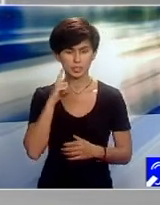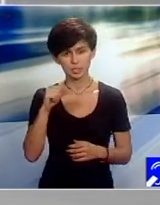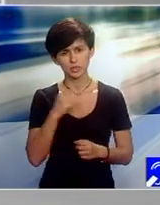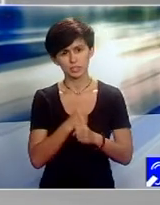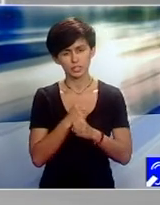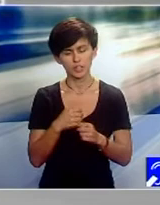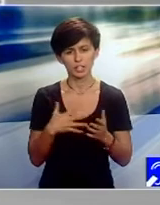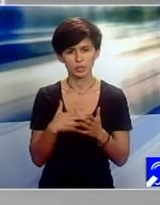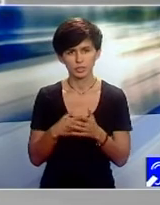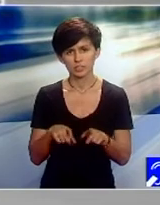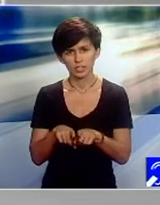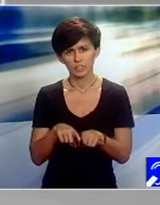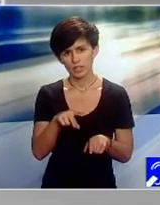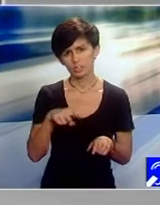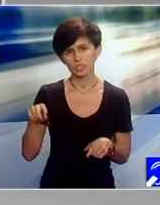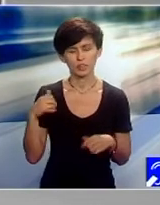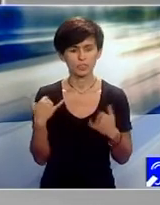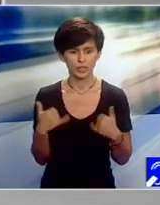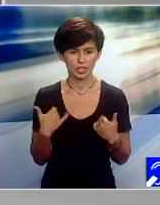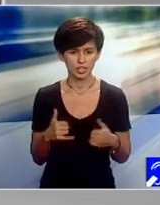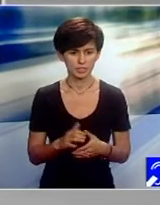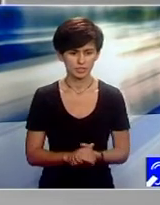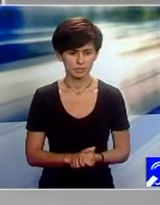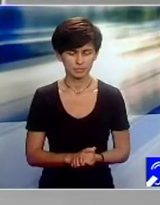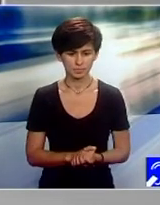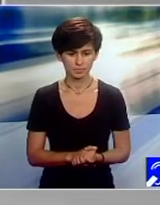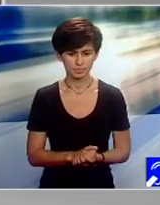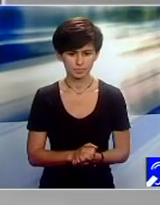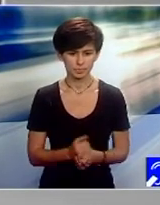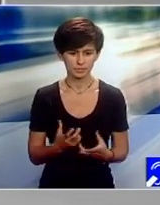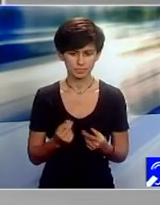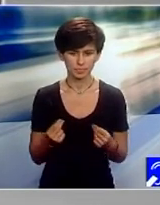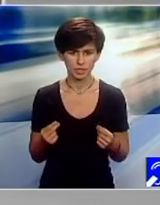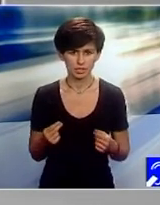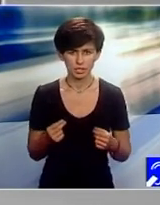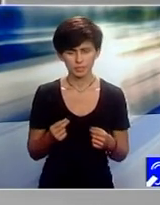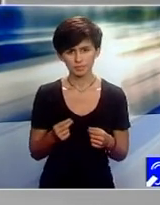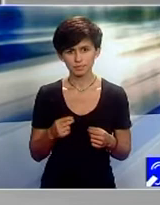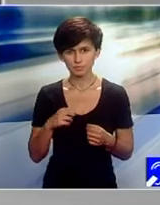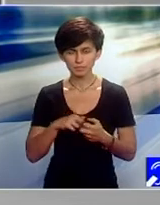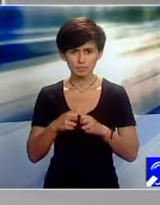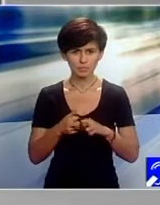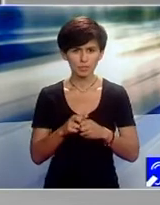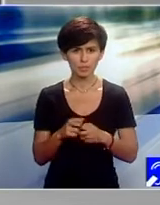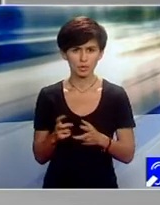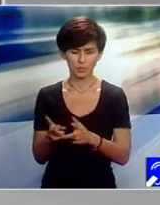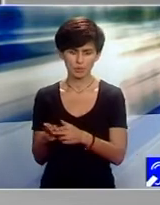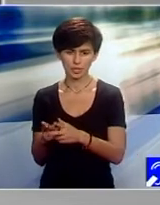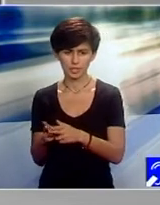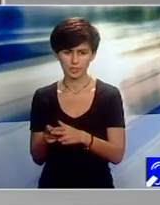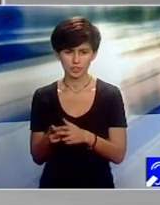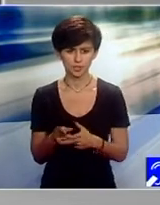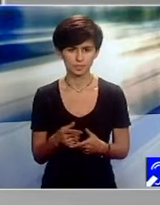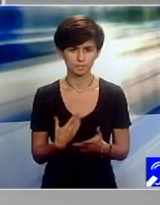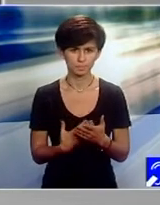ați făcut dumneavoastră astăzi mai multe teste? Așa cum și în alte afecțiuni, cum ar fi cancerul, că se tot pune accent